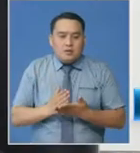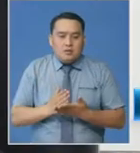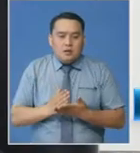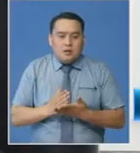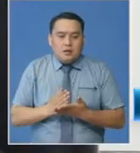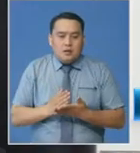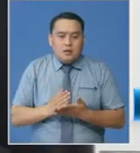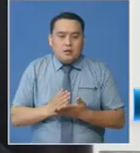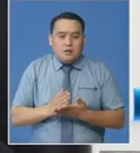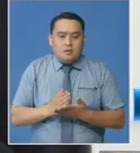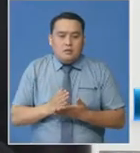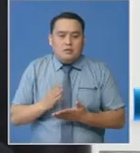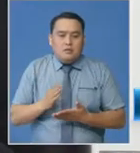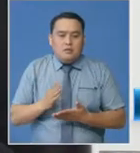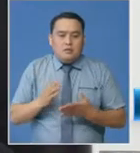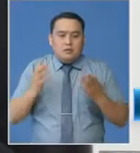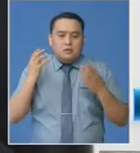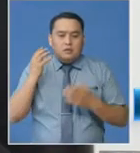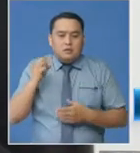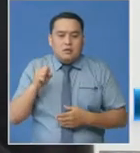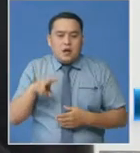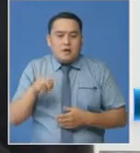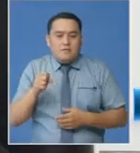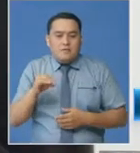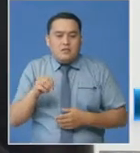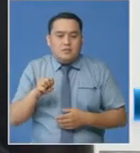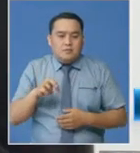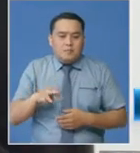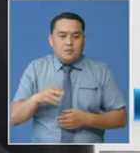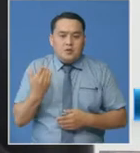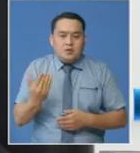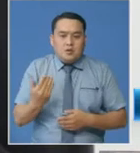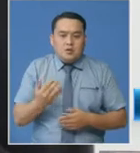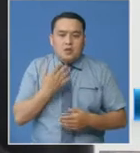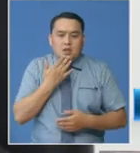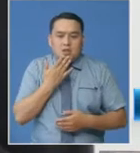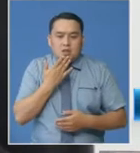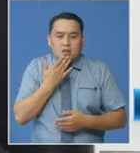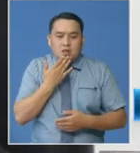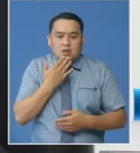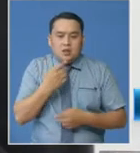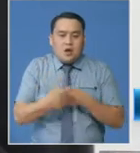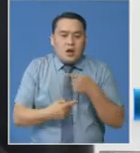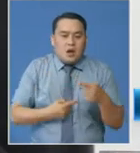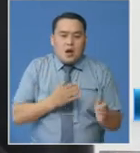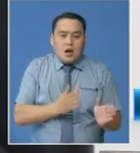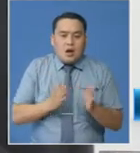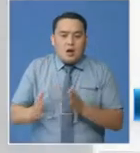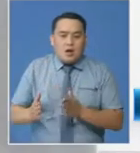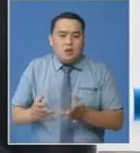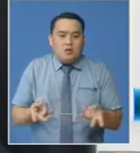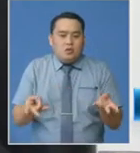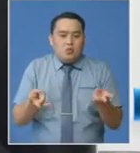вот, салафизм выступает за чистоту ислама и говорит, что национальные традиции и обычаи, что не